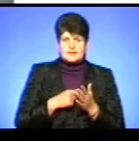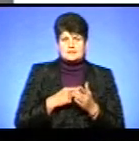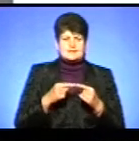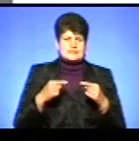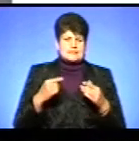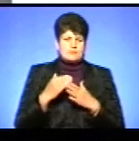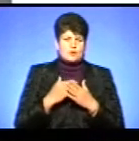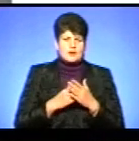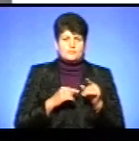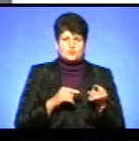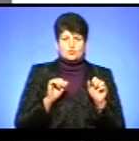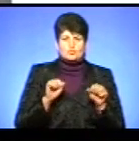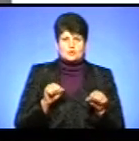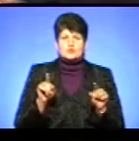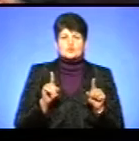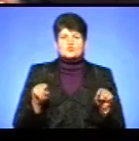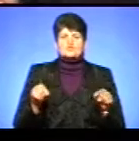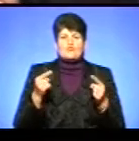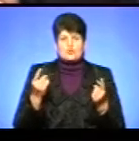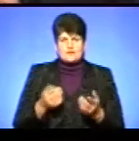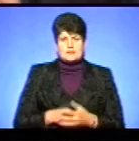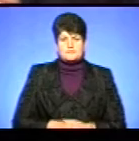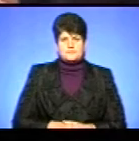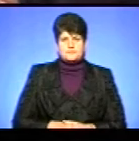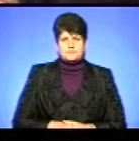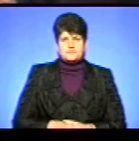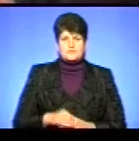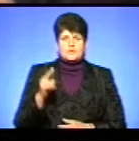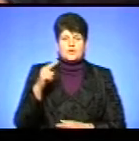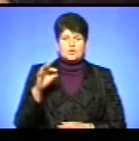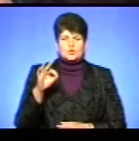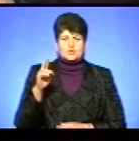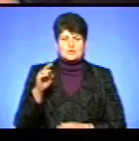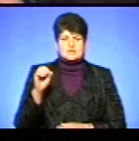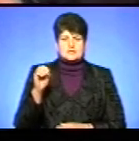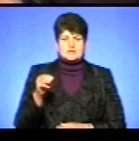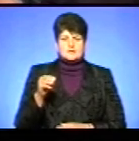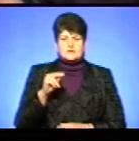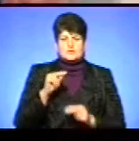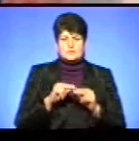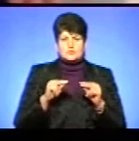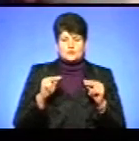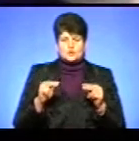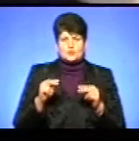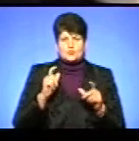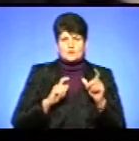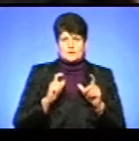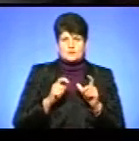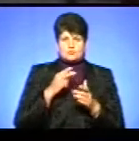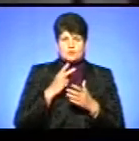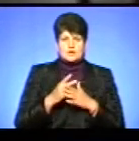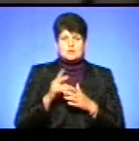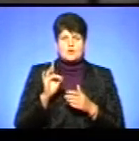різних програм тут можна щось створювати. Доцент Тернопільського педуніверситету Андрій Пальчик демонструє